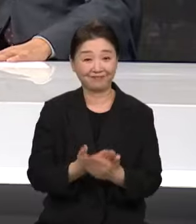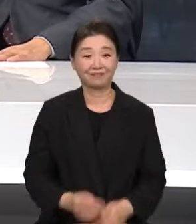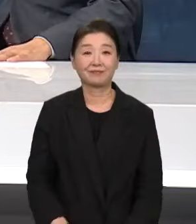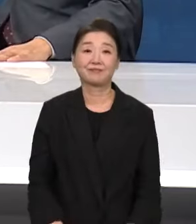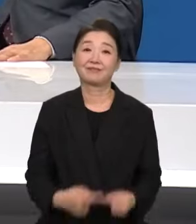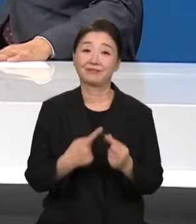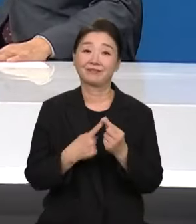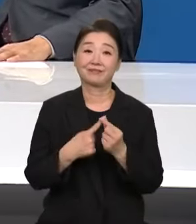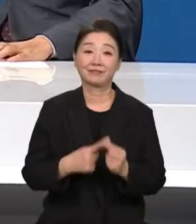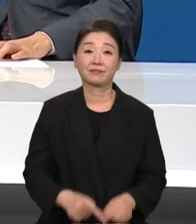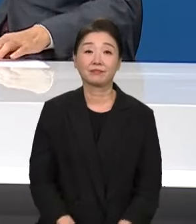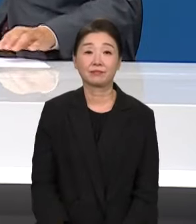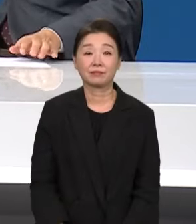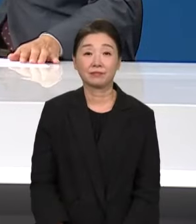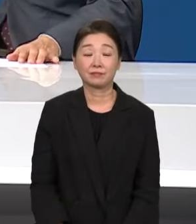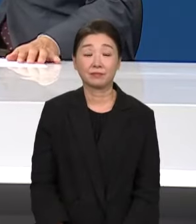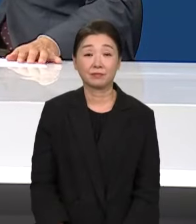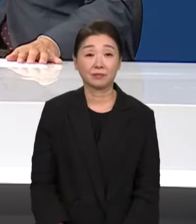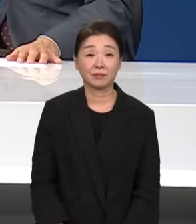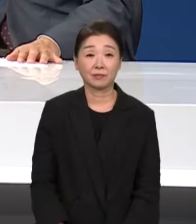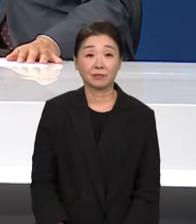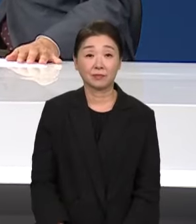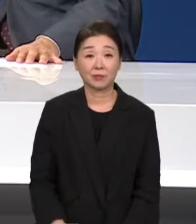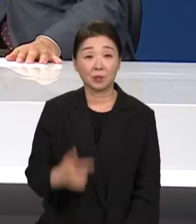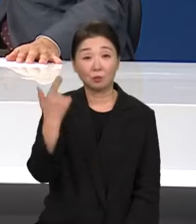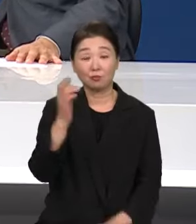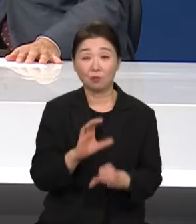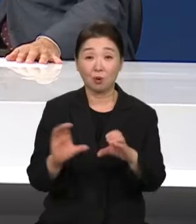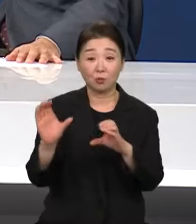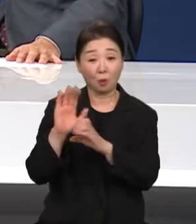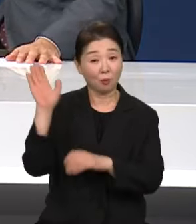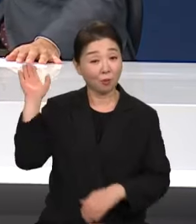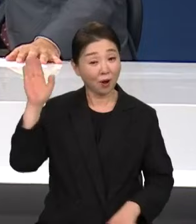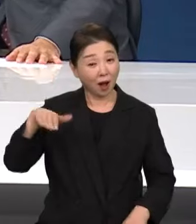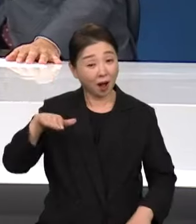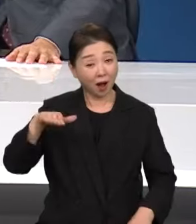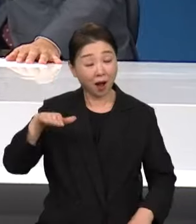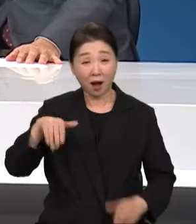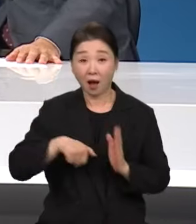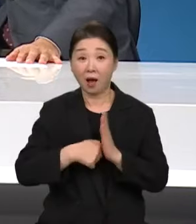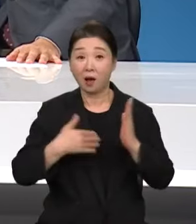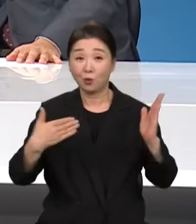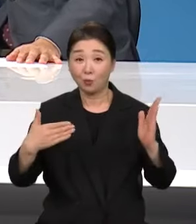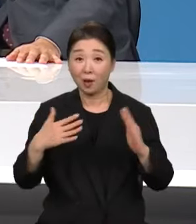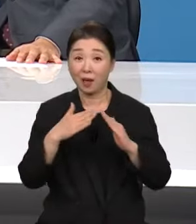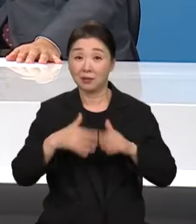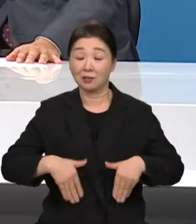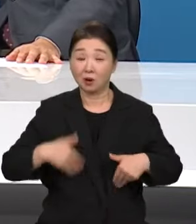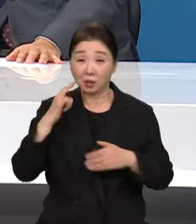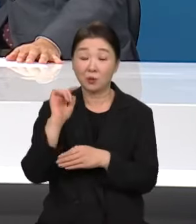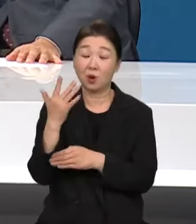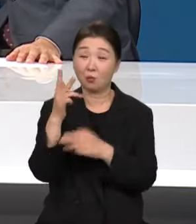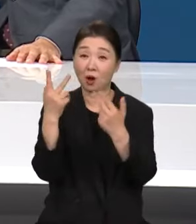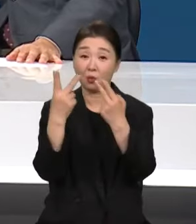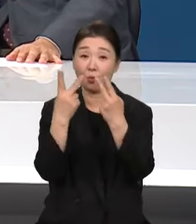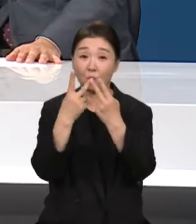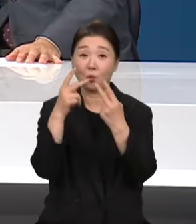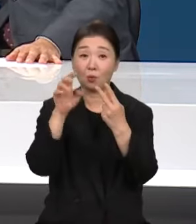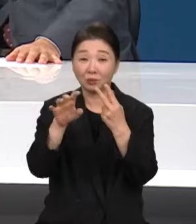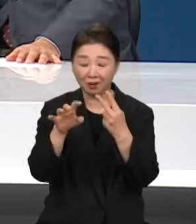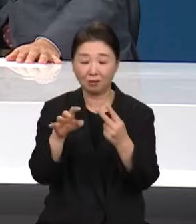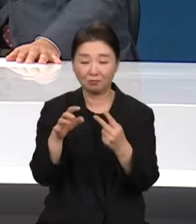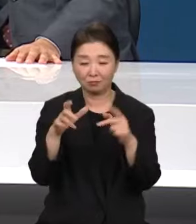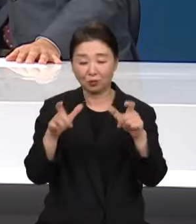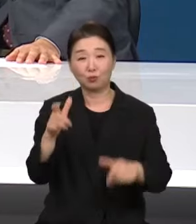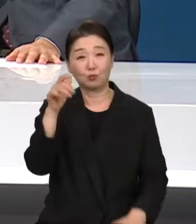네 첫 번째 이슈 보겠습니다 묻고 더블로가네 유명한 이야기죠 다음 달 전남 영광 곡성 군수 재보궐 선거를